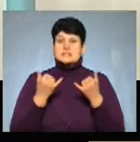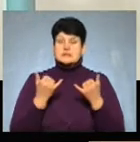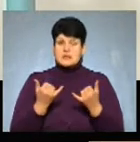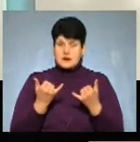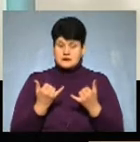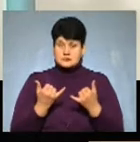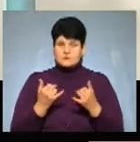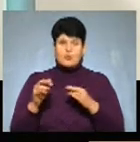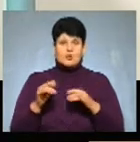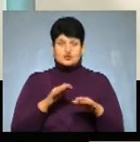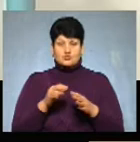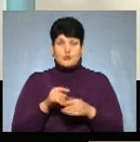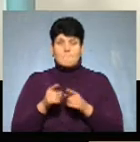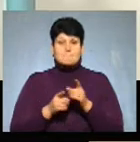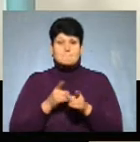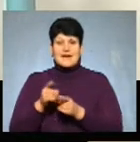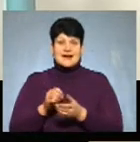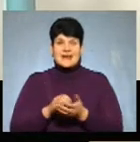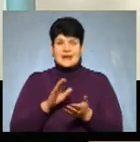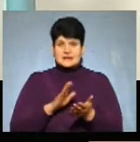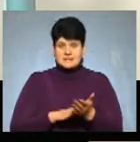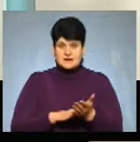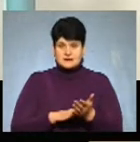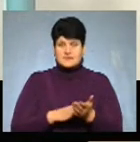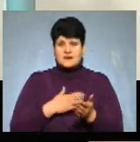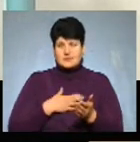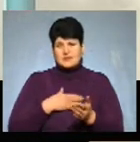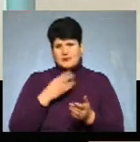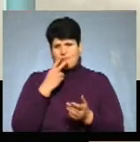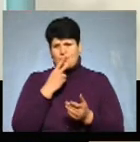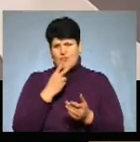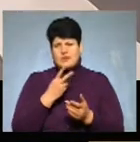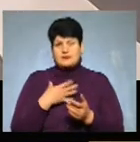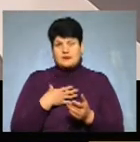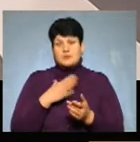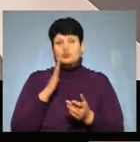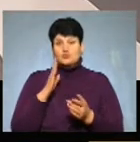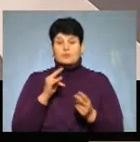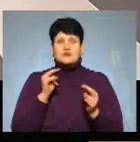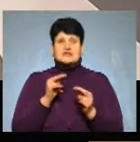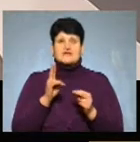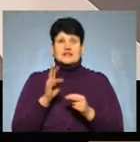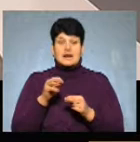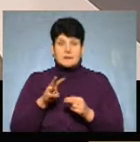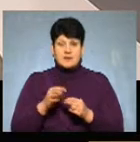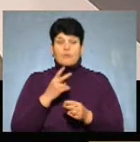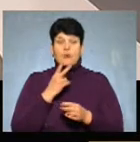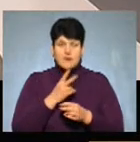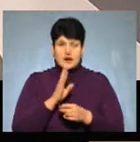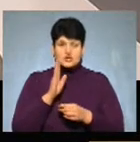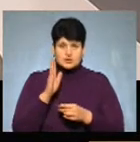Зараз процедуру перереєстрації, на мій погляд, але ми з вами станемо свідками і